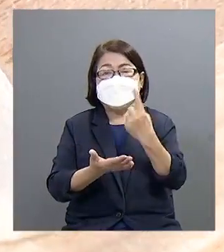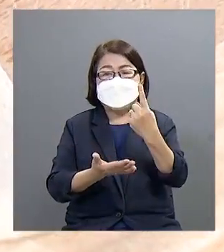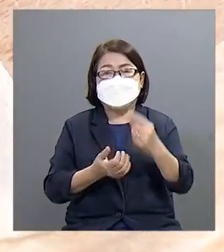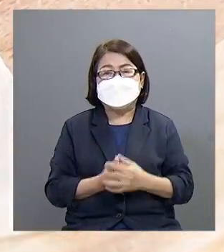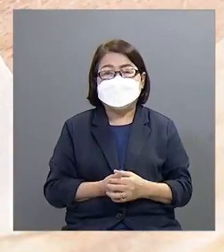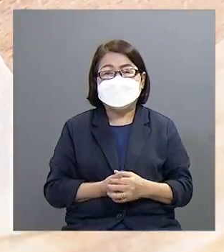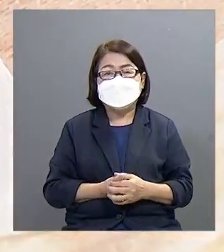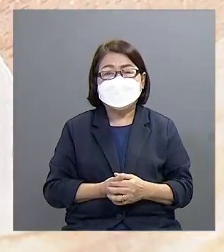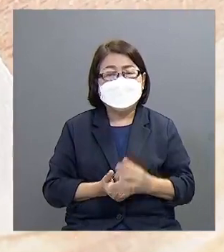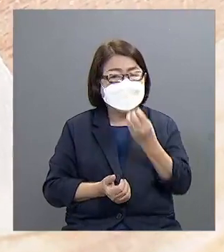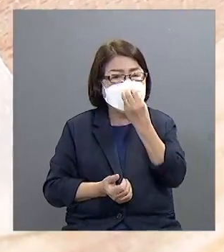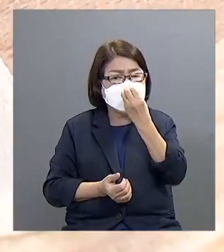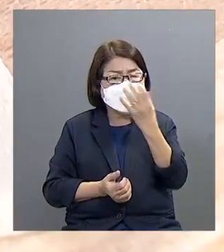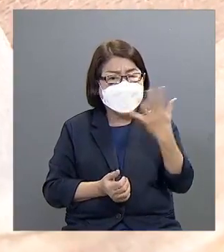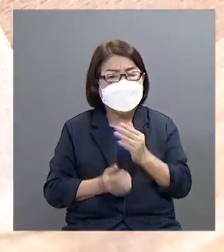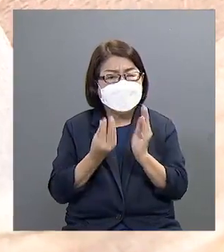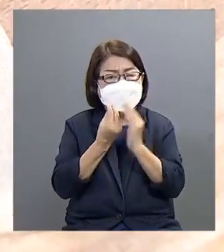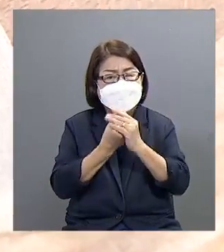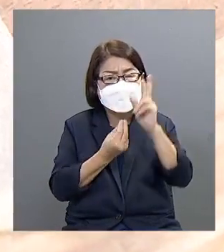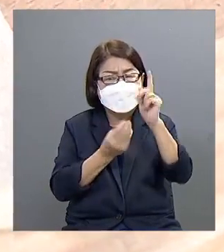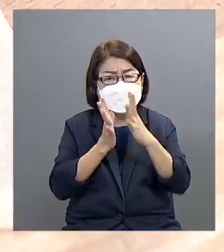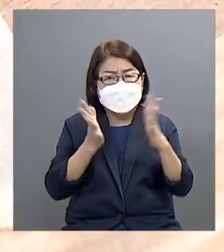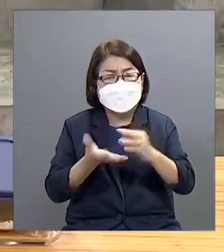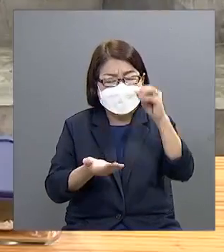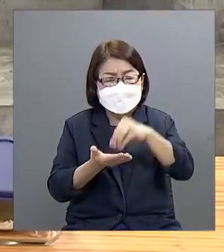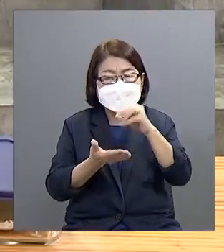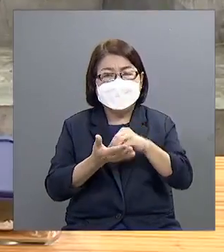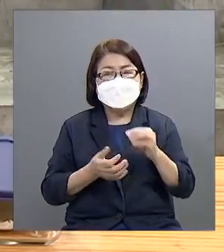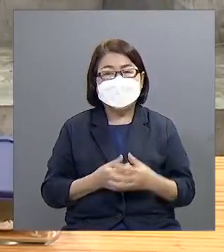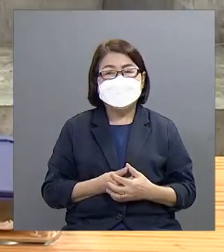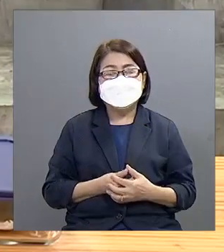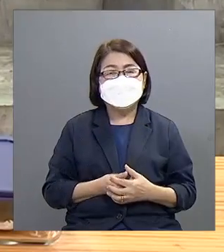รเยอะๆเลยนะคะใส่ไส้ไปประมาณ1ช้อนโต๊ะค่ะ